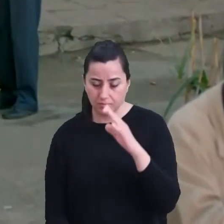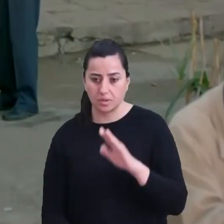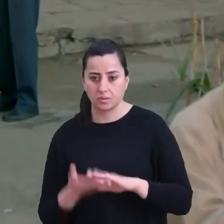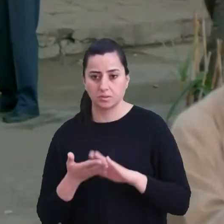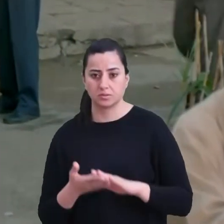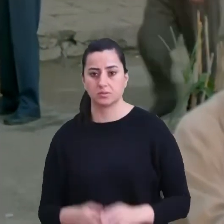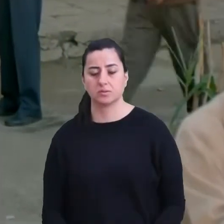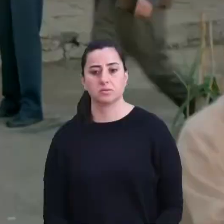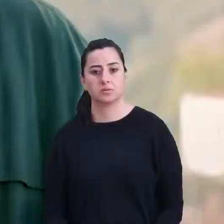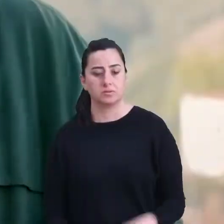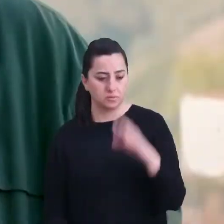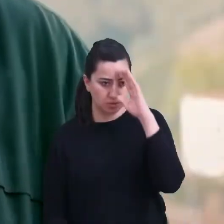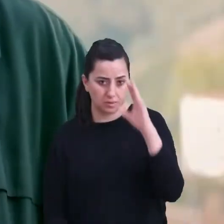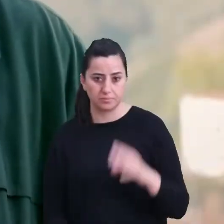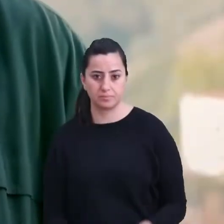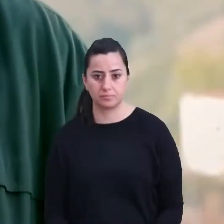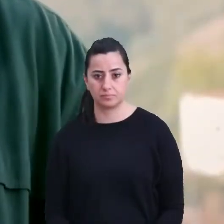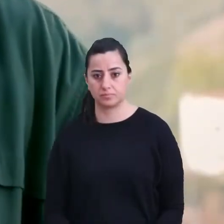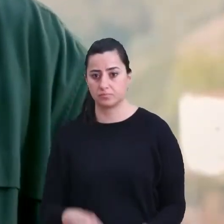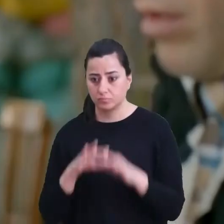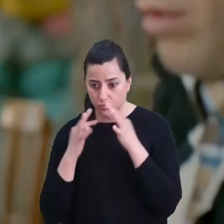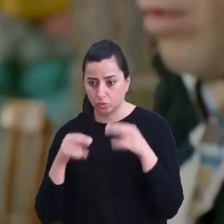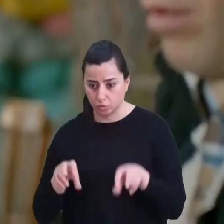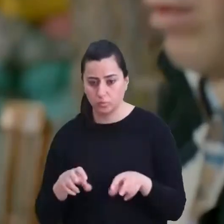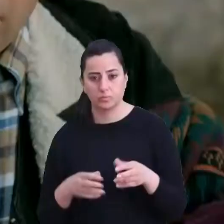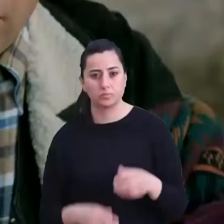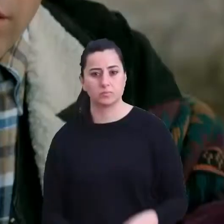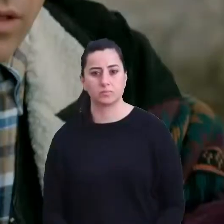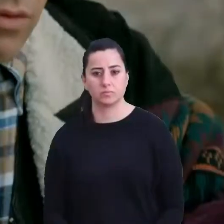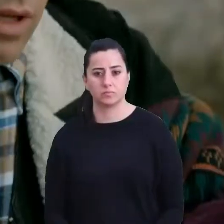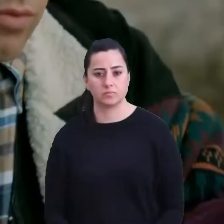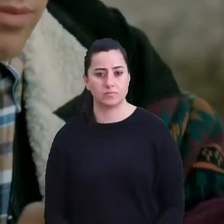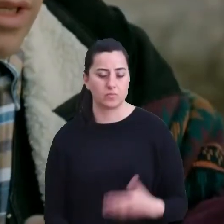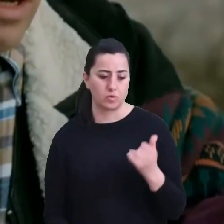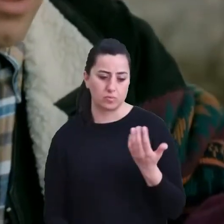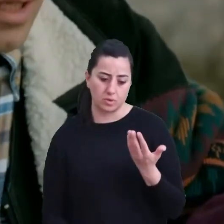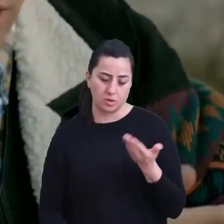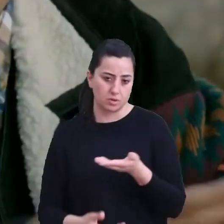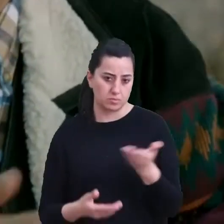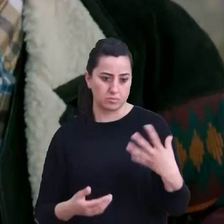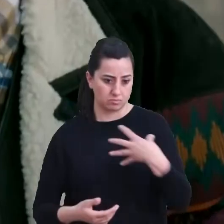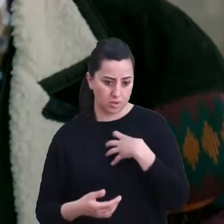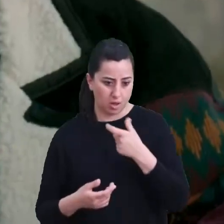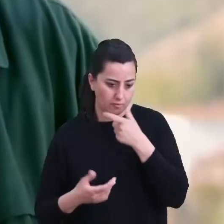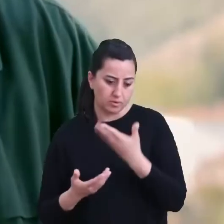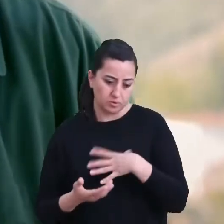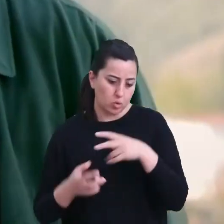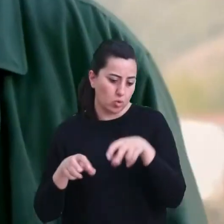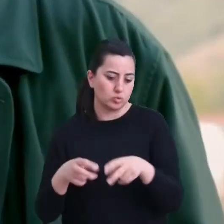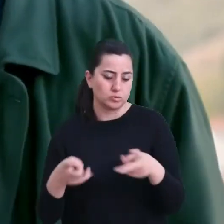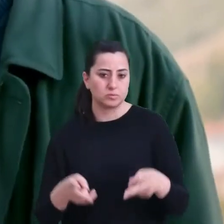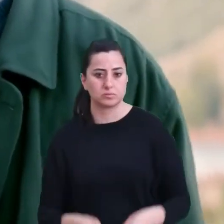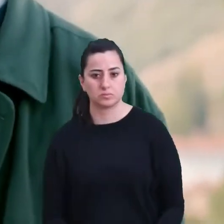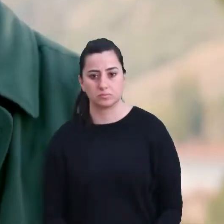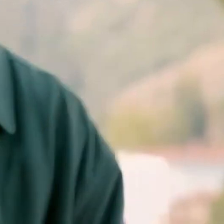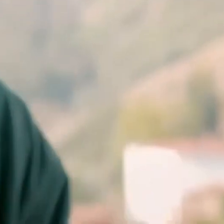arkadaş. Aleyküm selam. Müsaade var mı? Estağfurullah babamızın kahvesi değil ya. Otur be.